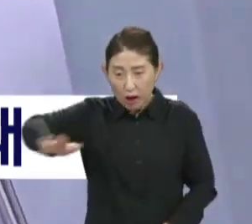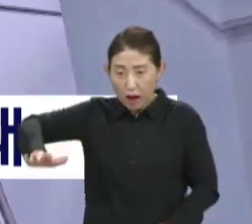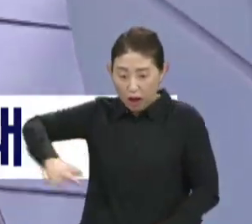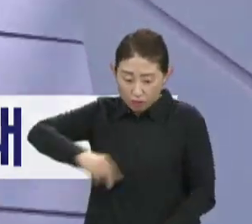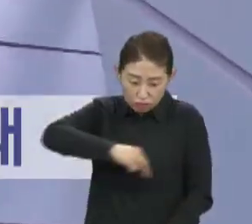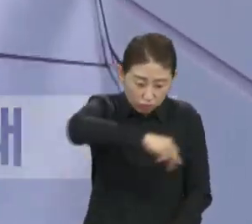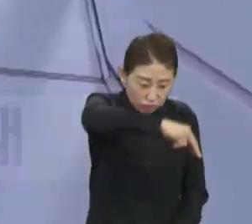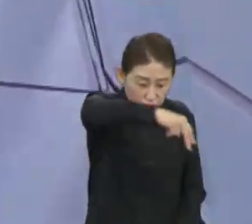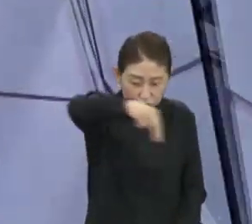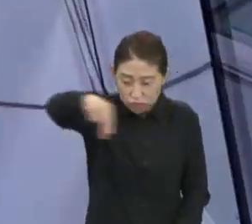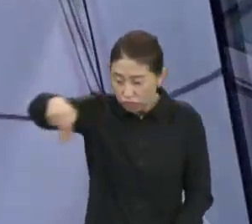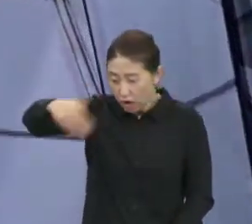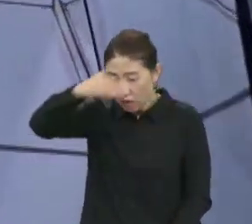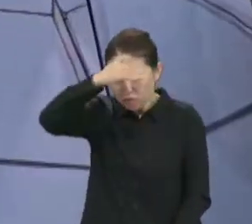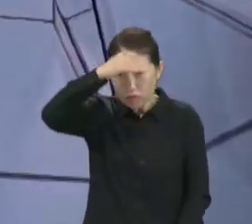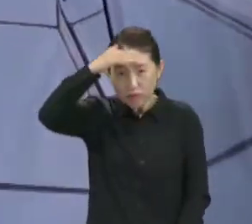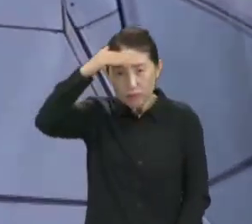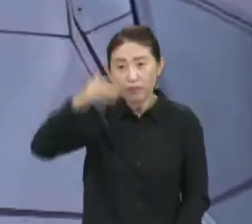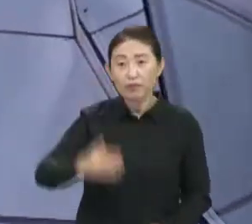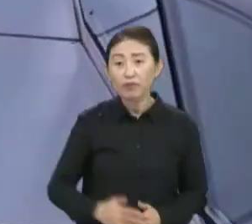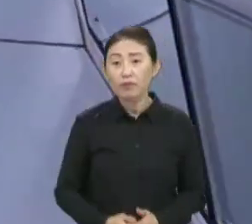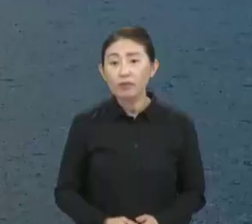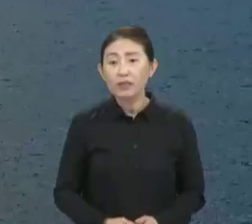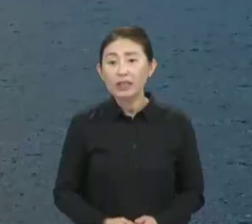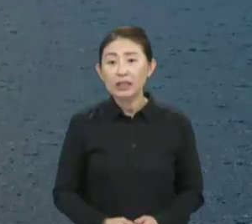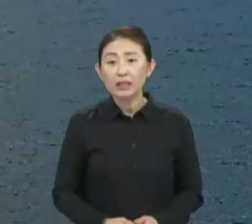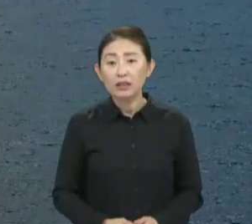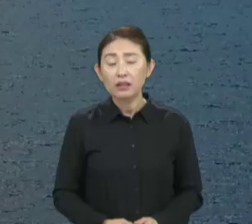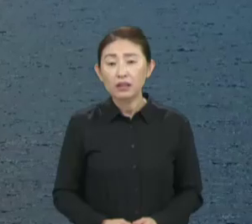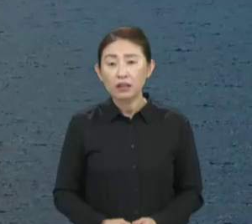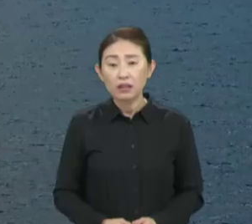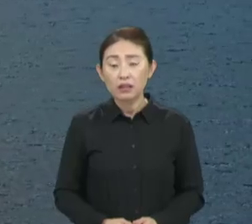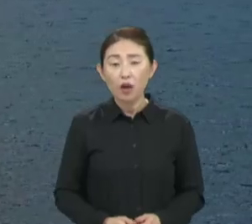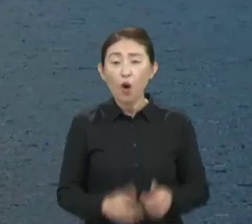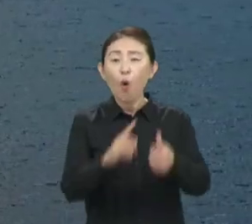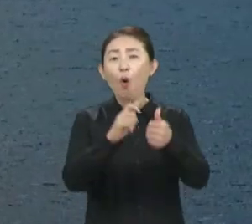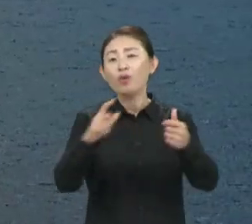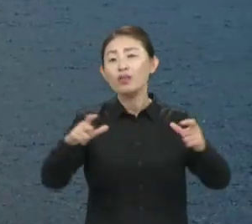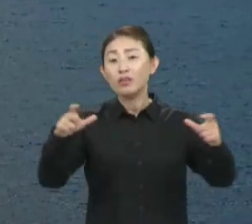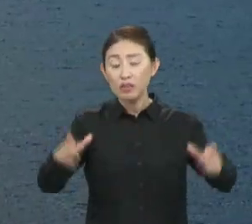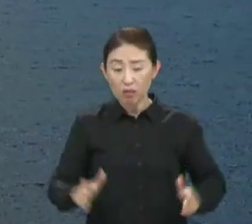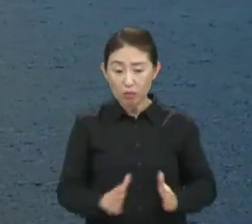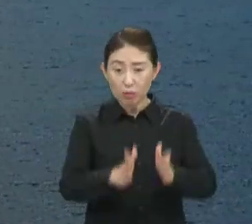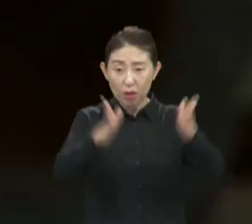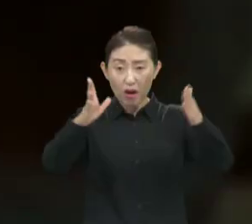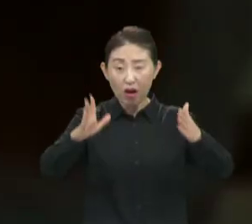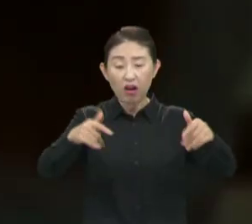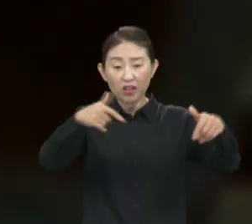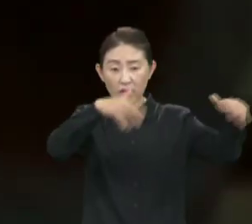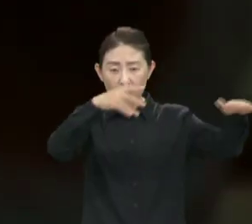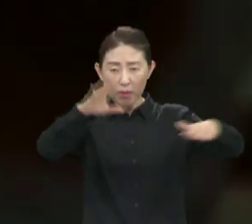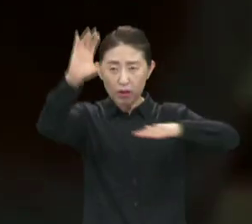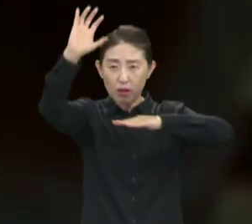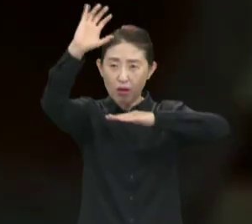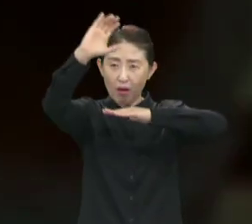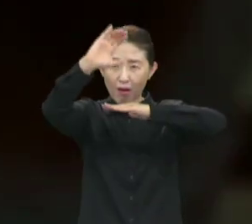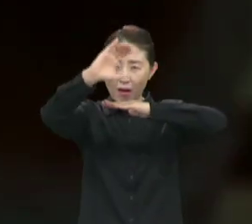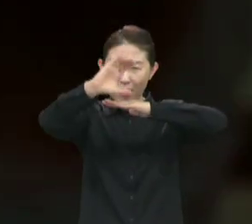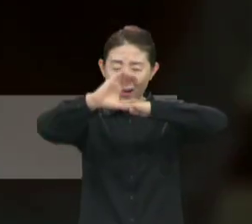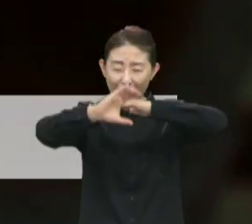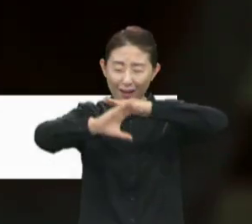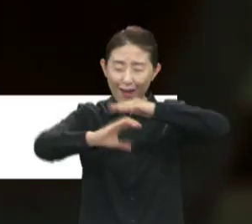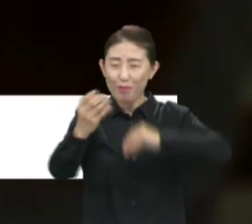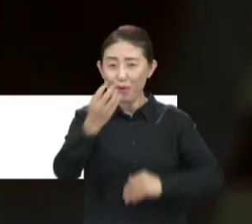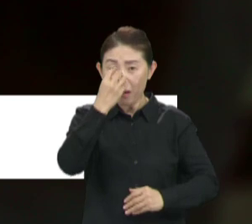뷰를 감상할 수 있는 스카이워크가 설치돼 있습니다. 홍성 스카이타워에서 바라보는 서해안 낙조는 그야말로 한 폭의